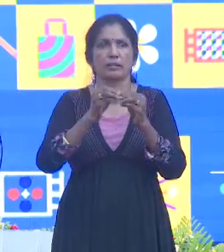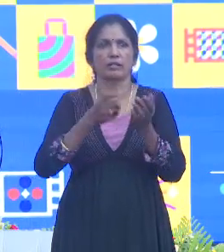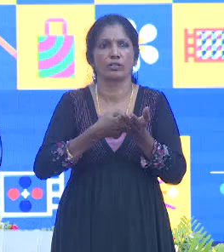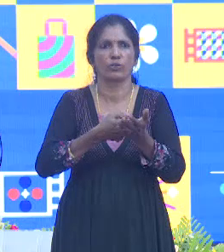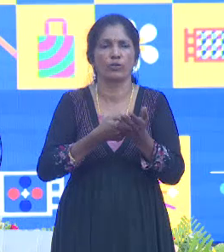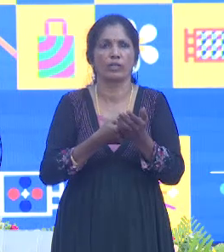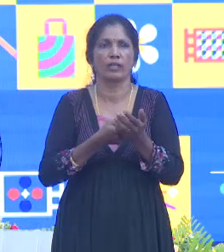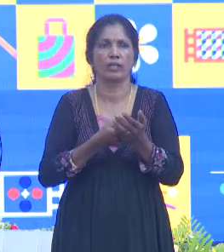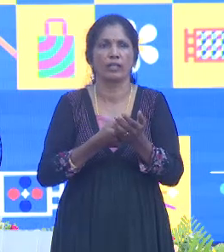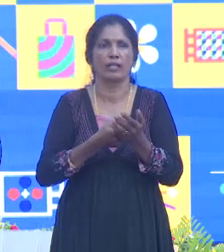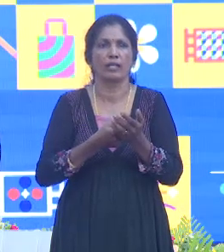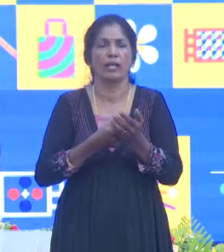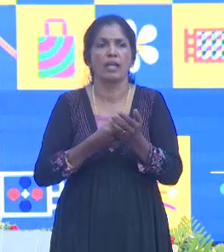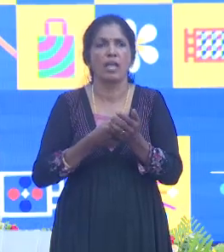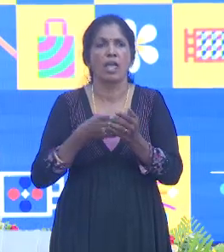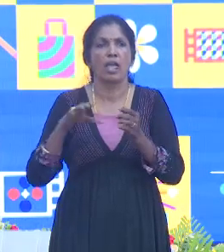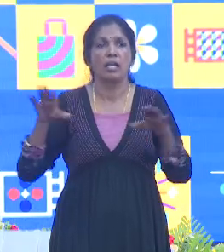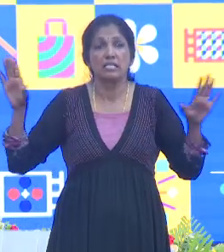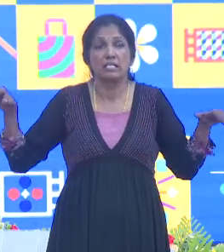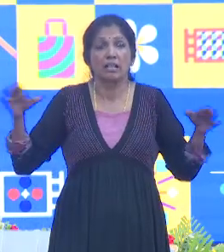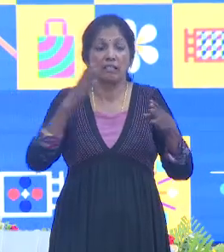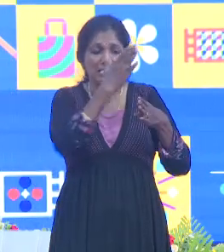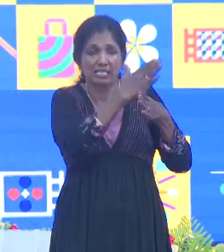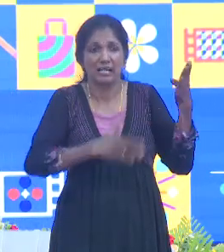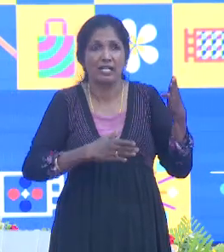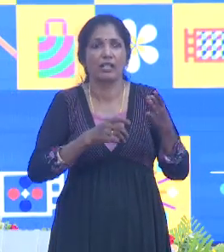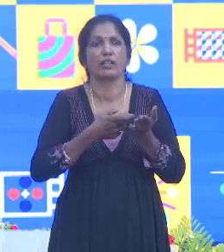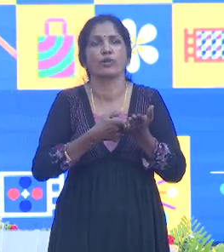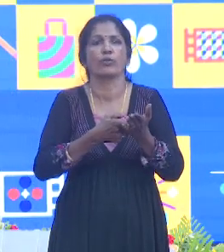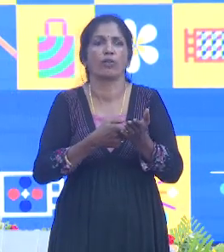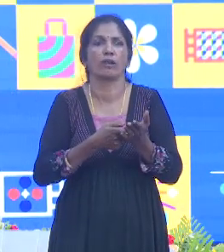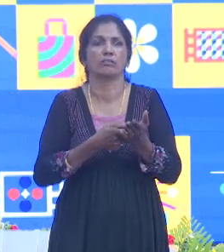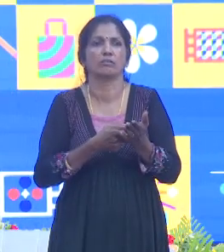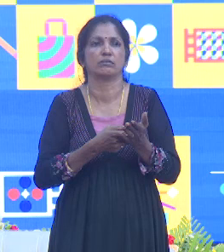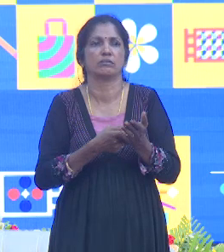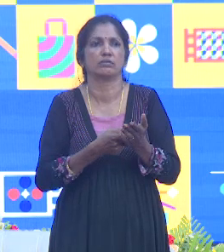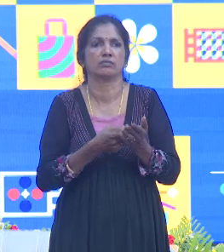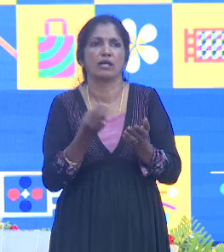നിയമത്തിന്റെ ചിറകരിഞ്ഞ ഒരു നിയമമായിരുന്നു ആ നിയമം.